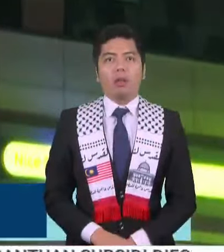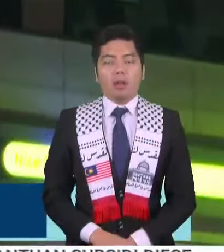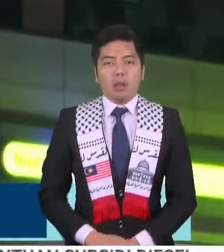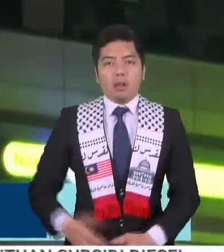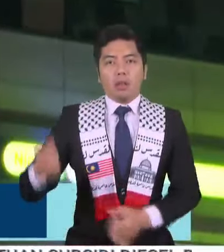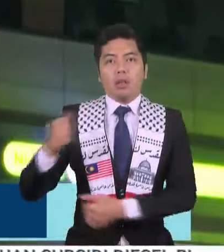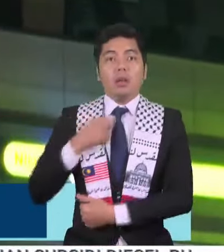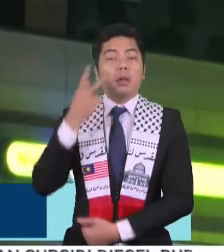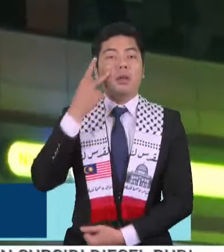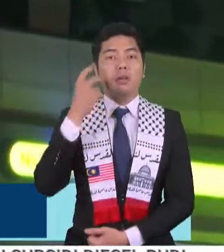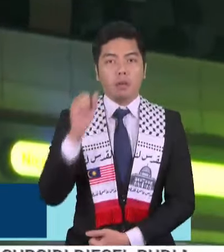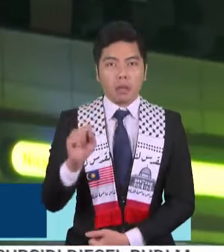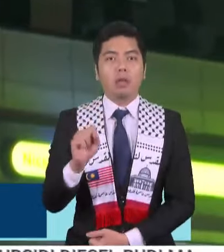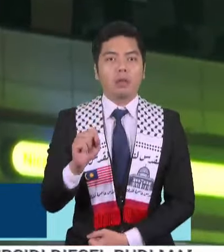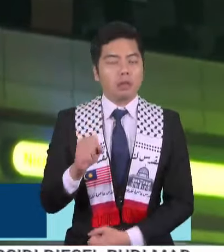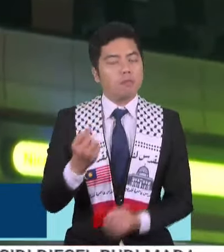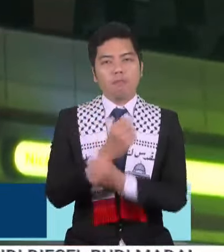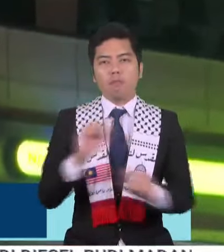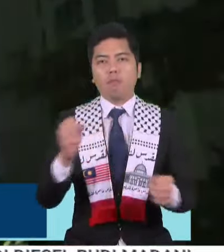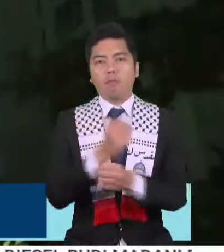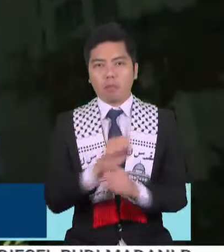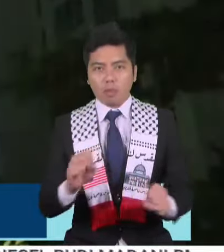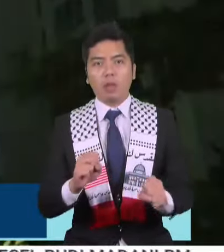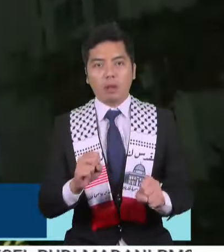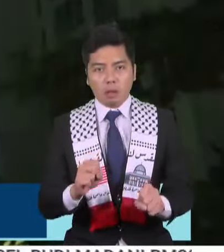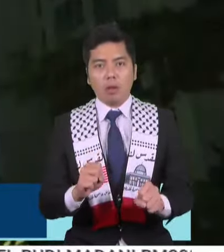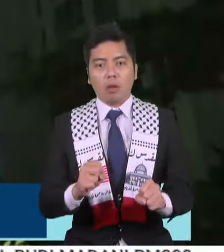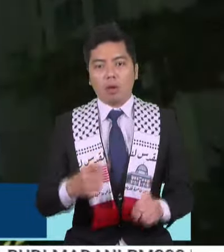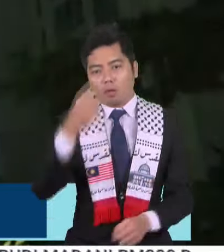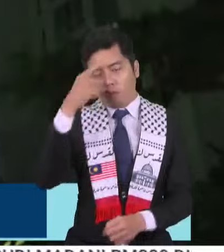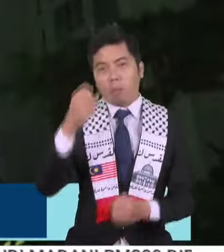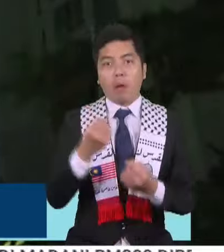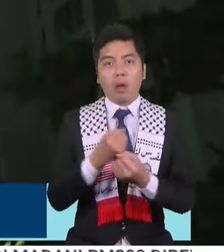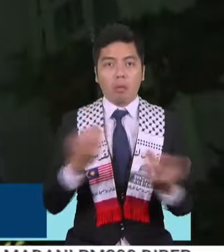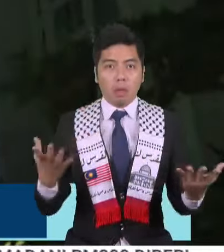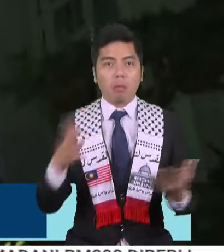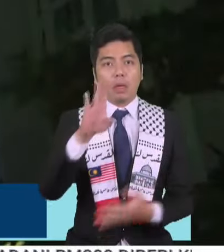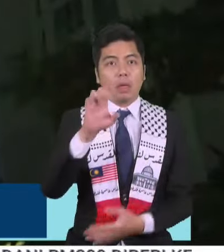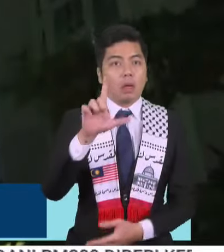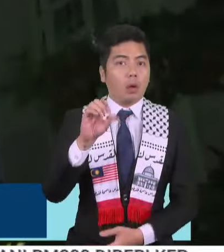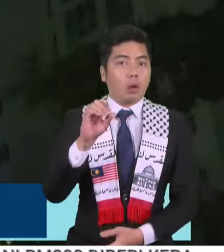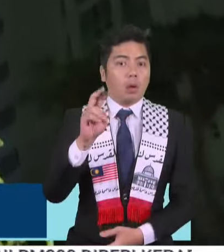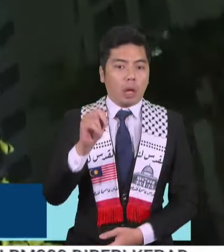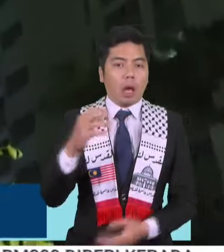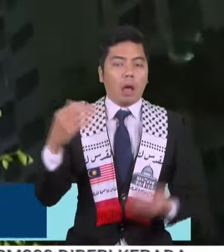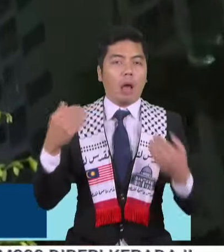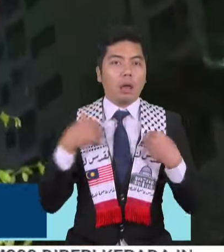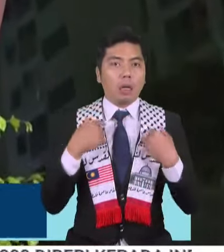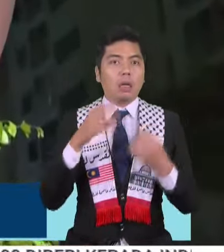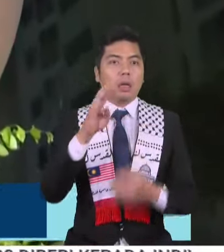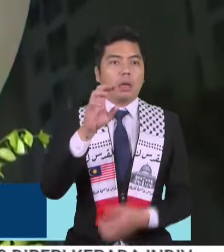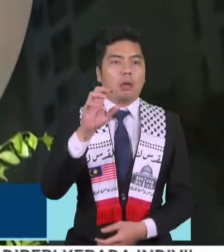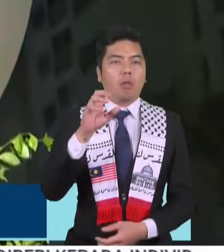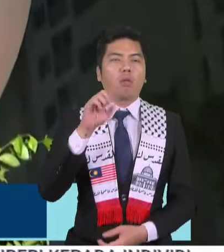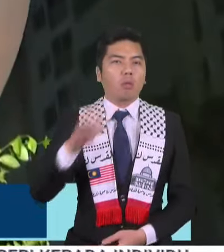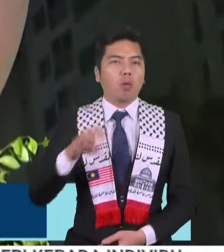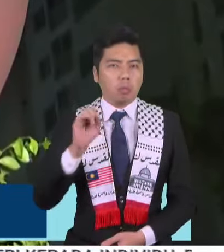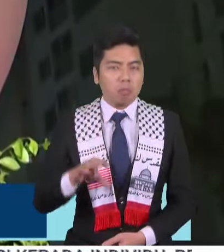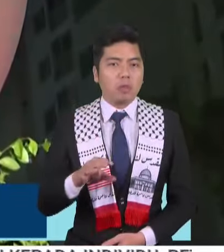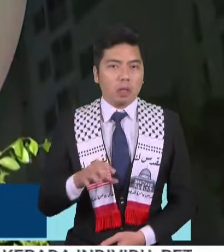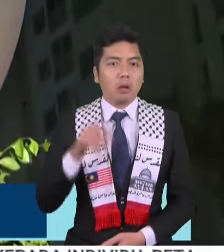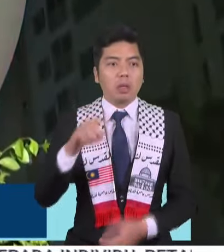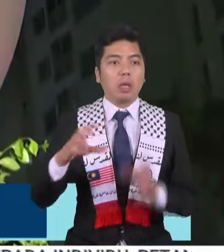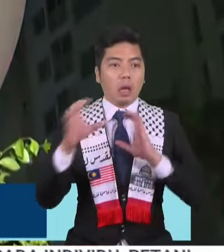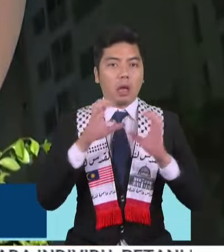Tentera Korea Selatan bersiap sedia terhadap kemungkinan lebih banyak belon berisi sampah dari Korea Utara. Jurucakapnya